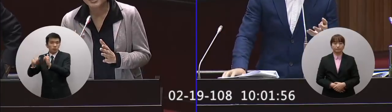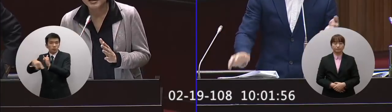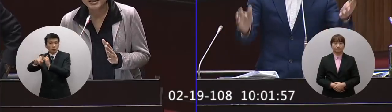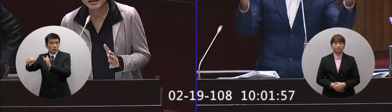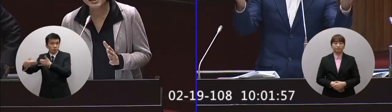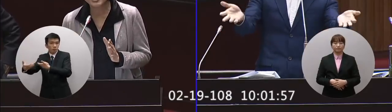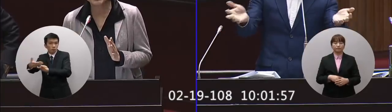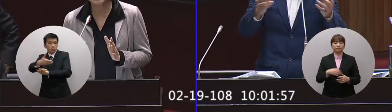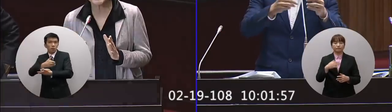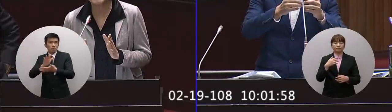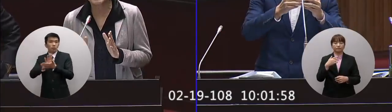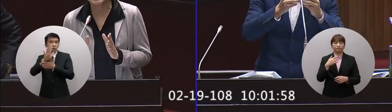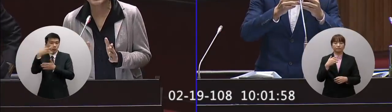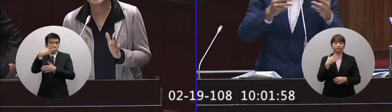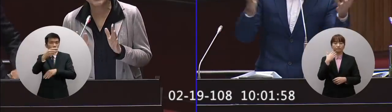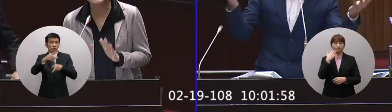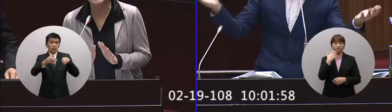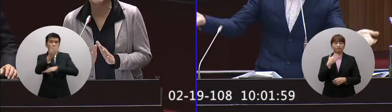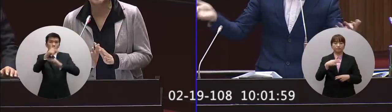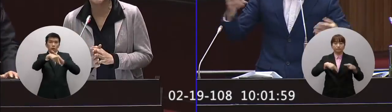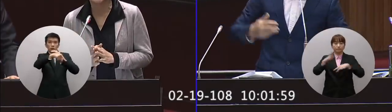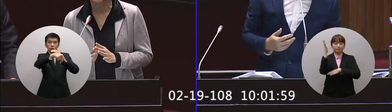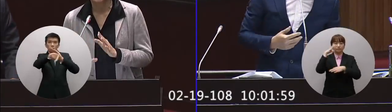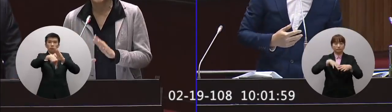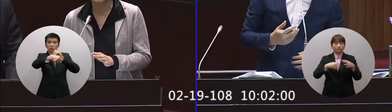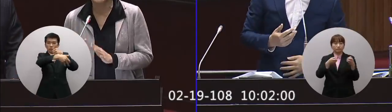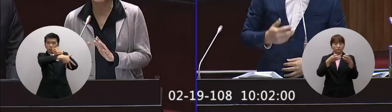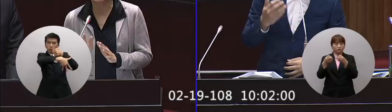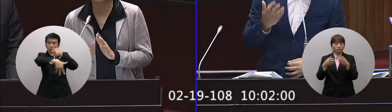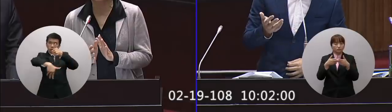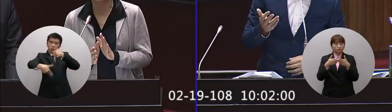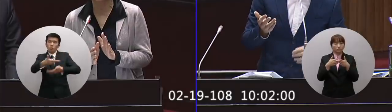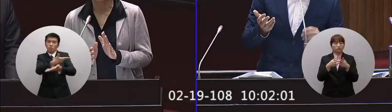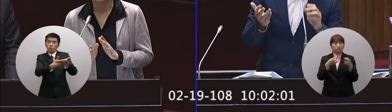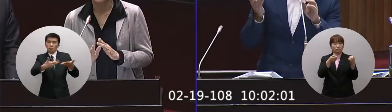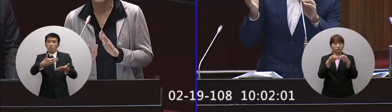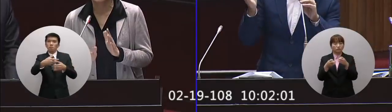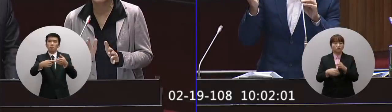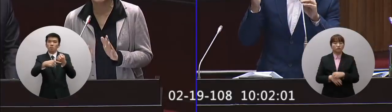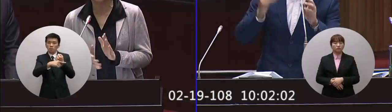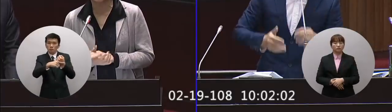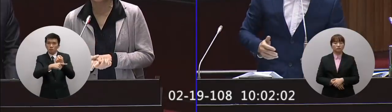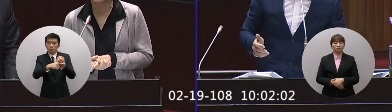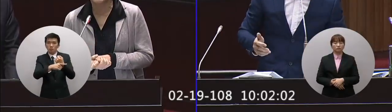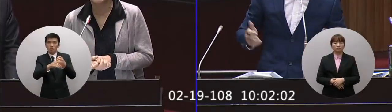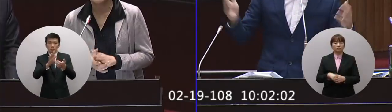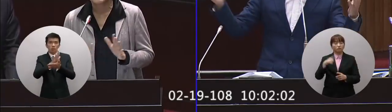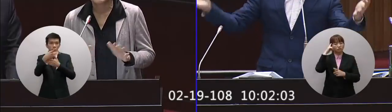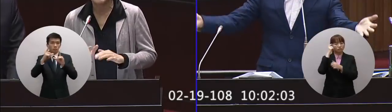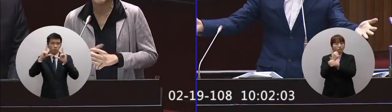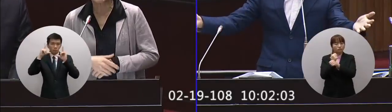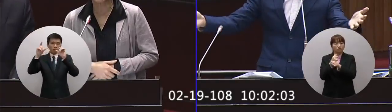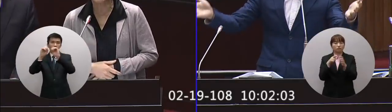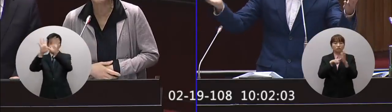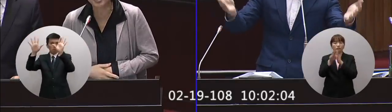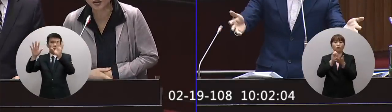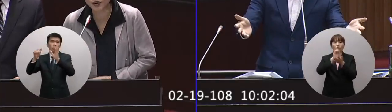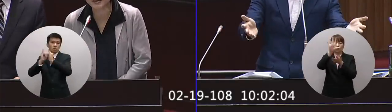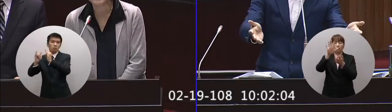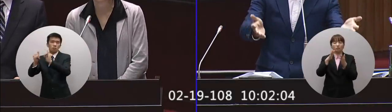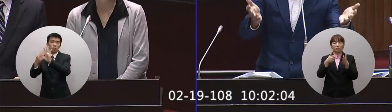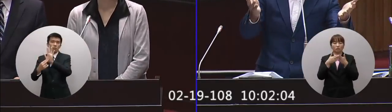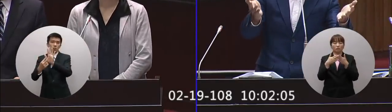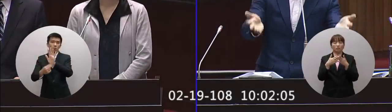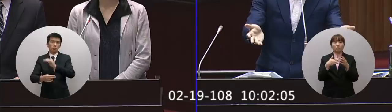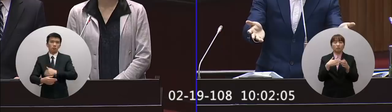关协商出一个可行的方向之后，我们会再进行。 院长要不要考量？你就直播让大家讨